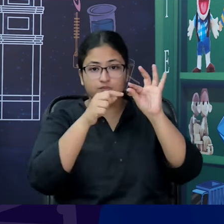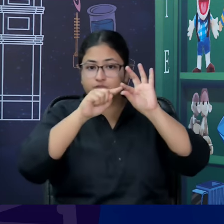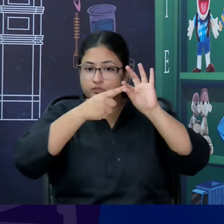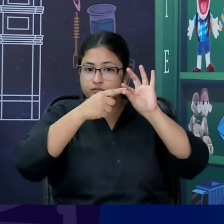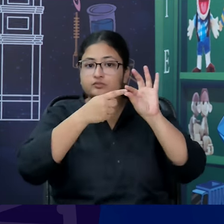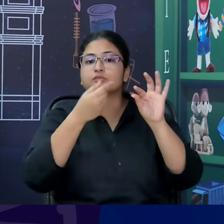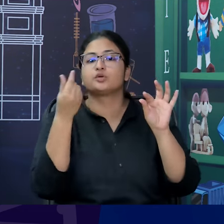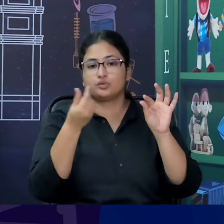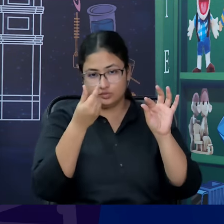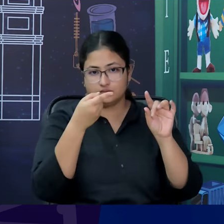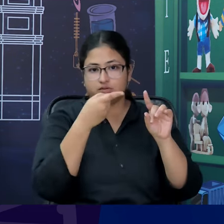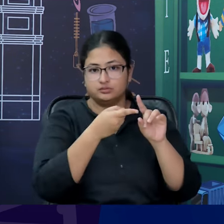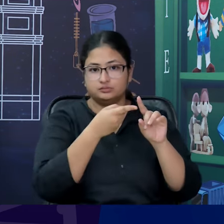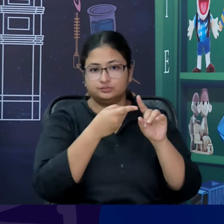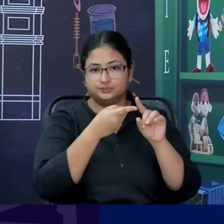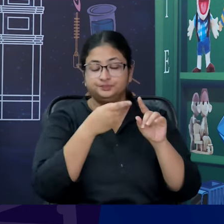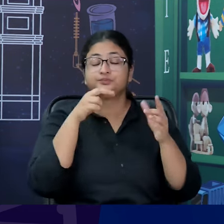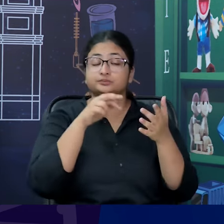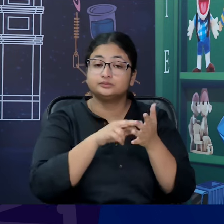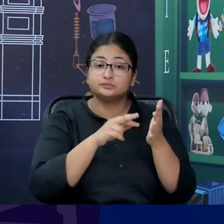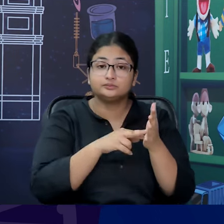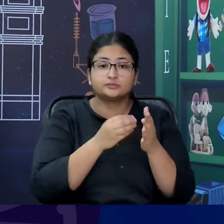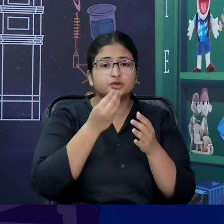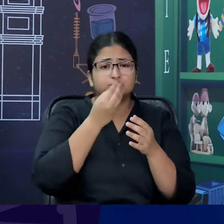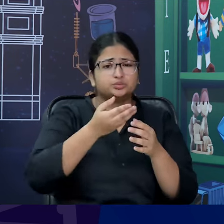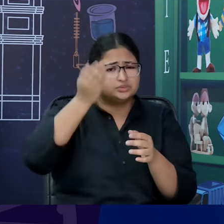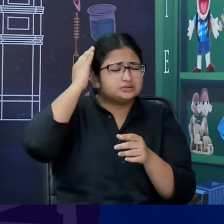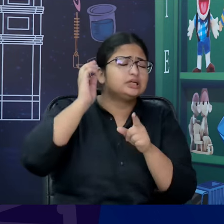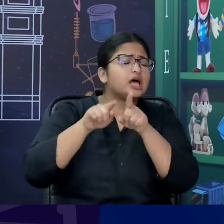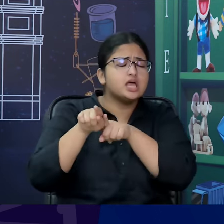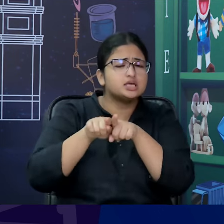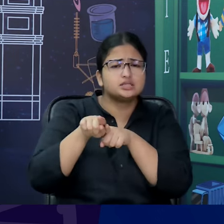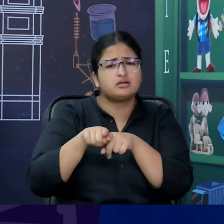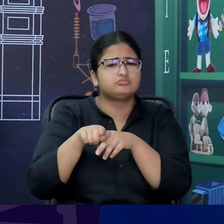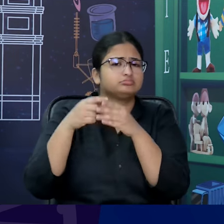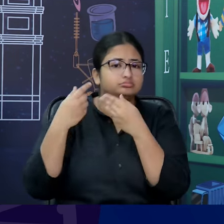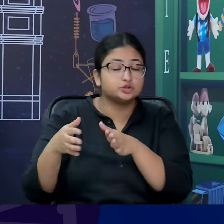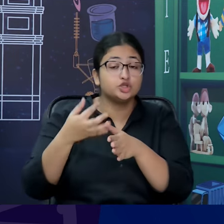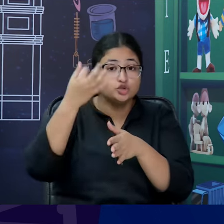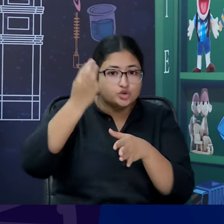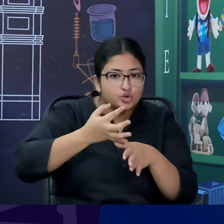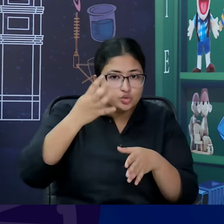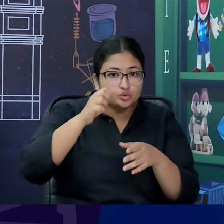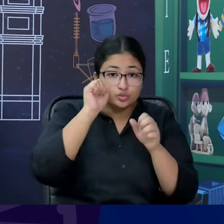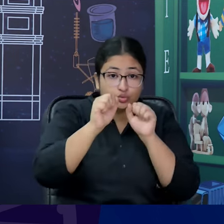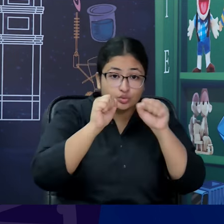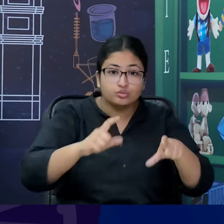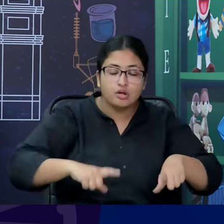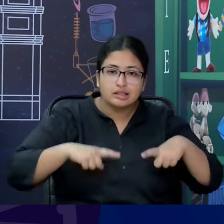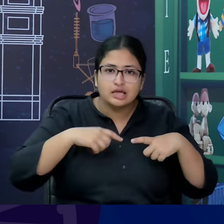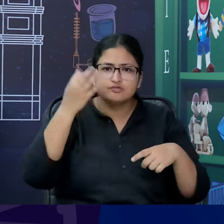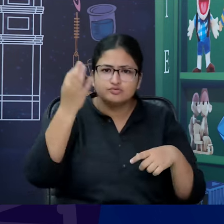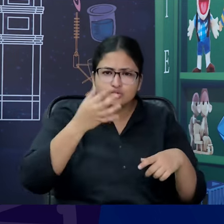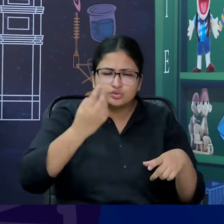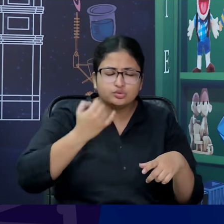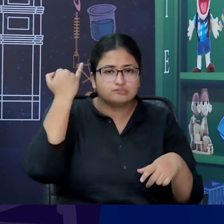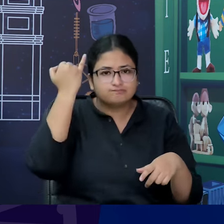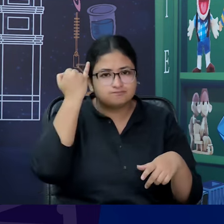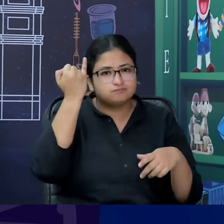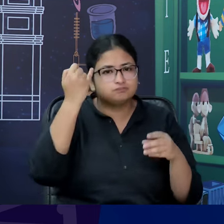आप कविता के लिए पुराने प्रतिमान को भूल जाएं और नए-नए उदाहरण कविता चीटी पर भी लिखी जा सकती है उन्होंने